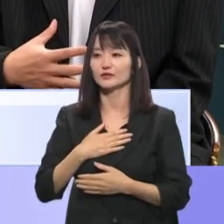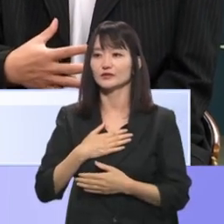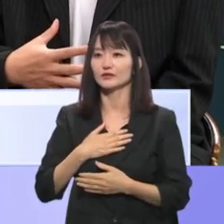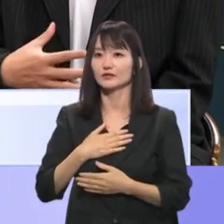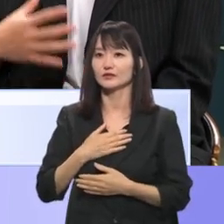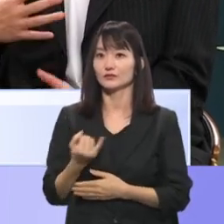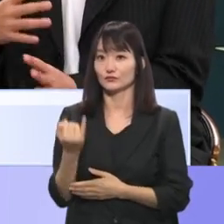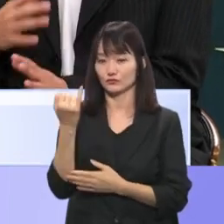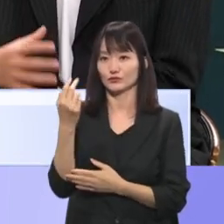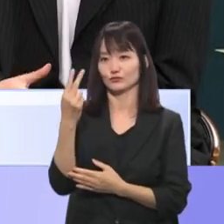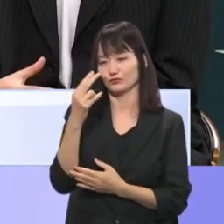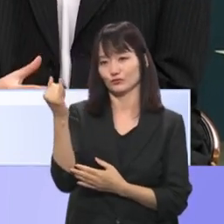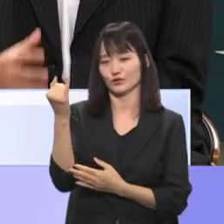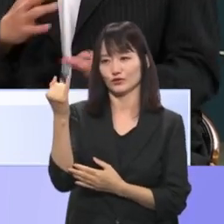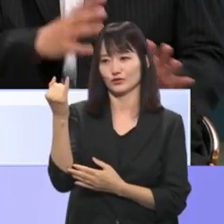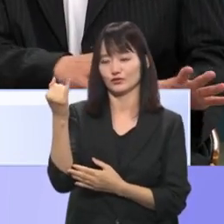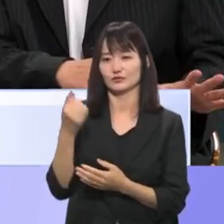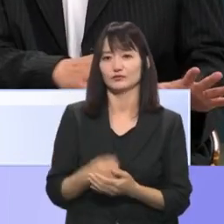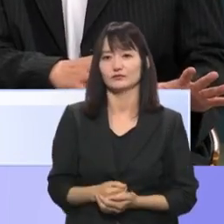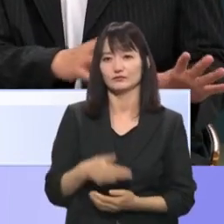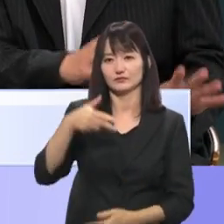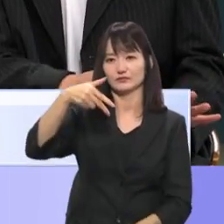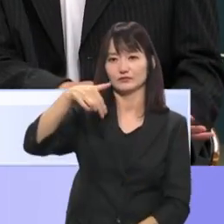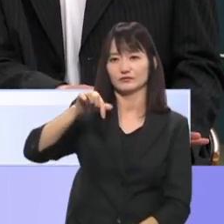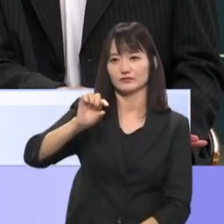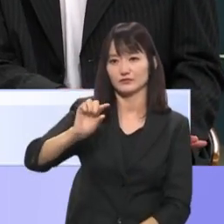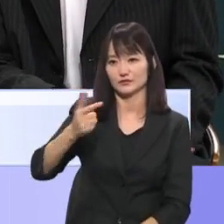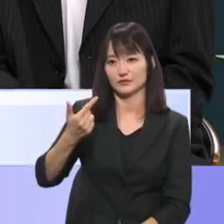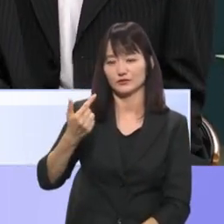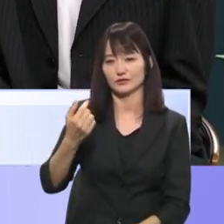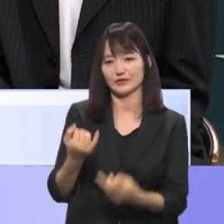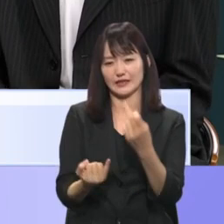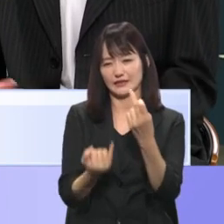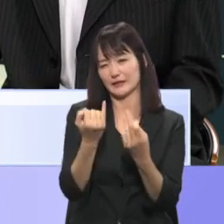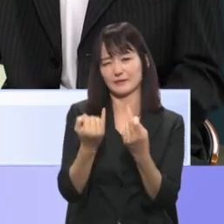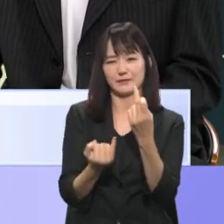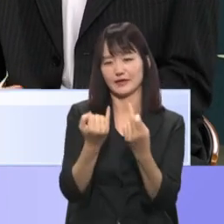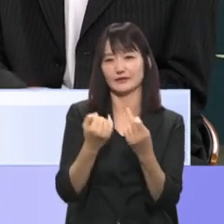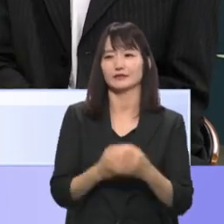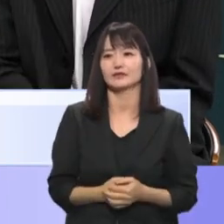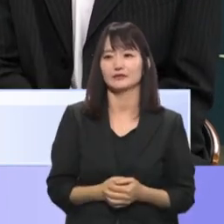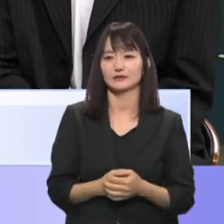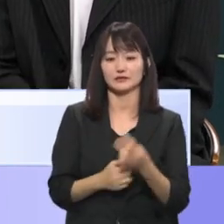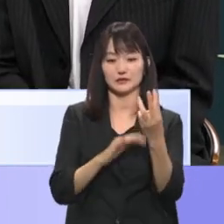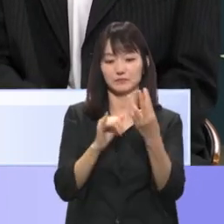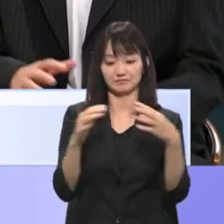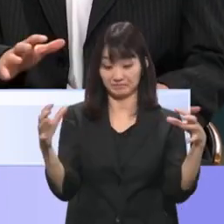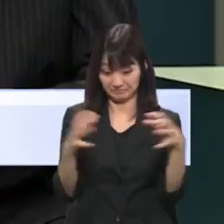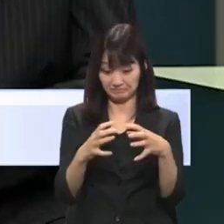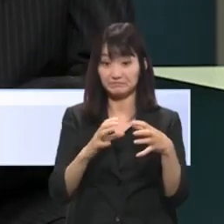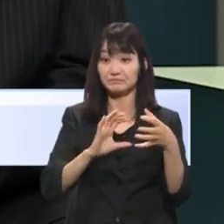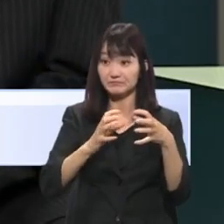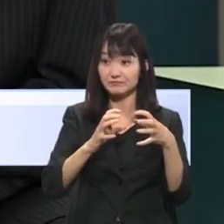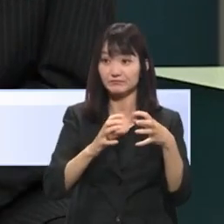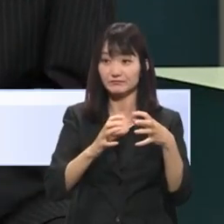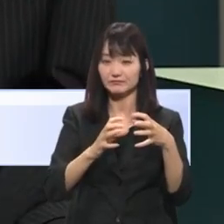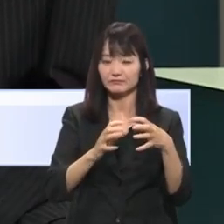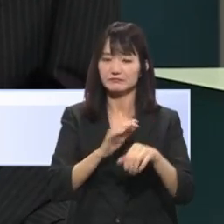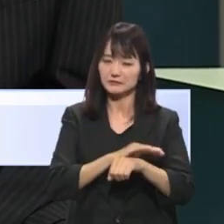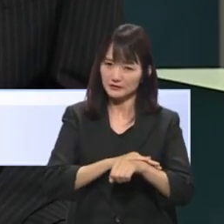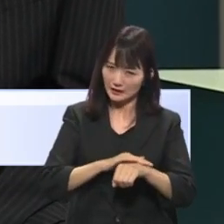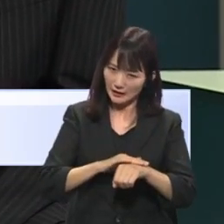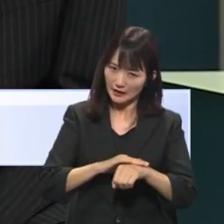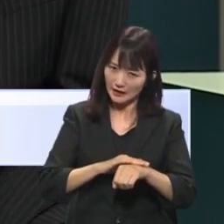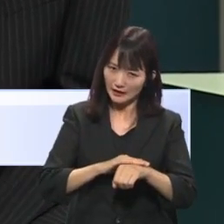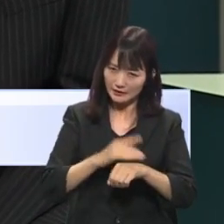남매거든요네 저는 또 누나 둘이 있고 지훈이도 또 남매거든요 그래서 회의 같은 거 할 때 되게 좀 술술 나오는